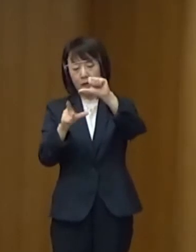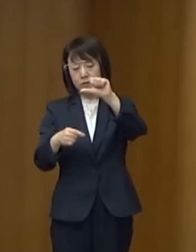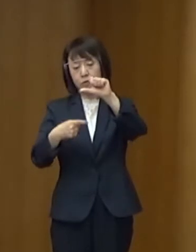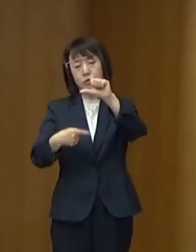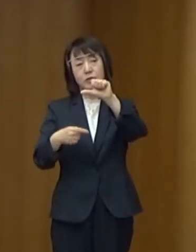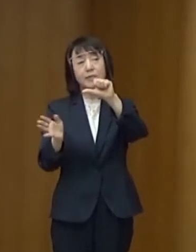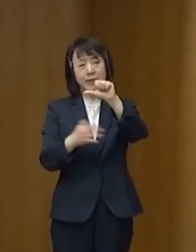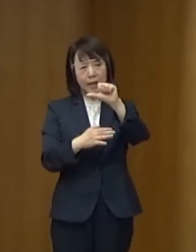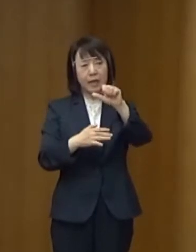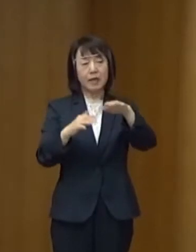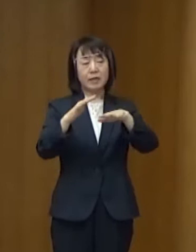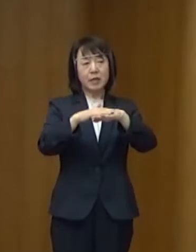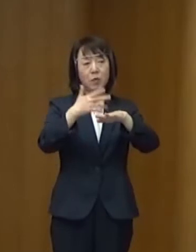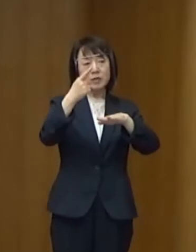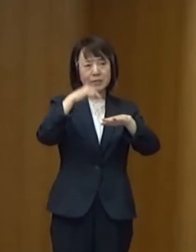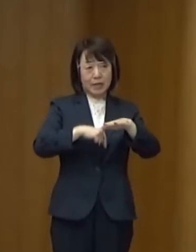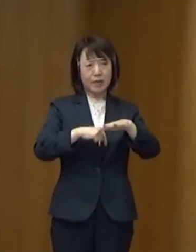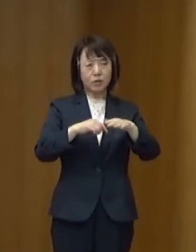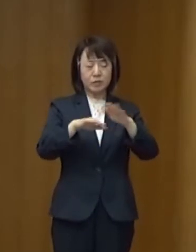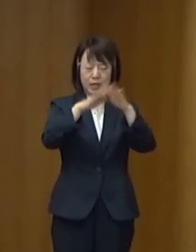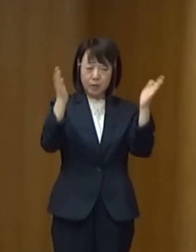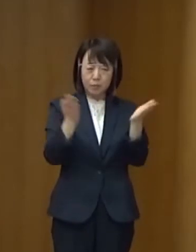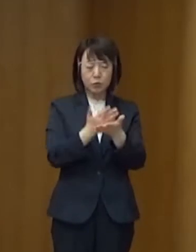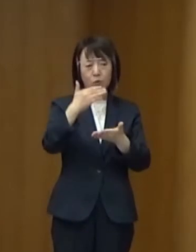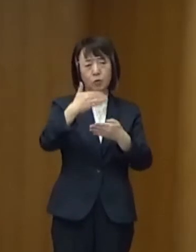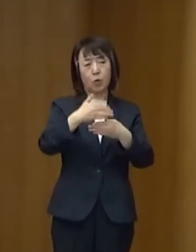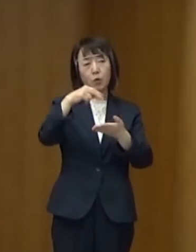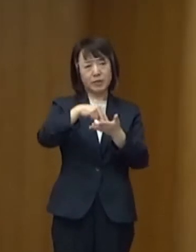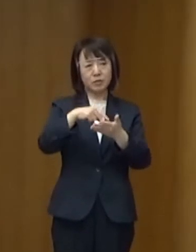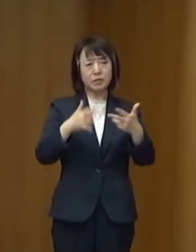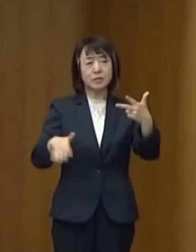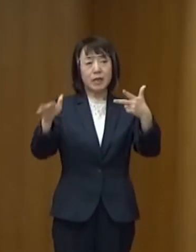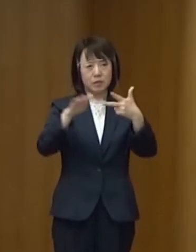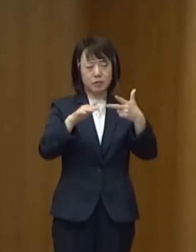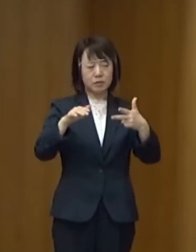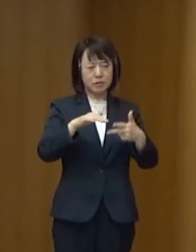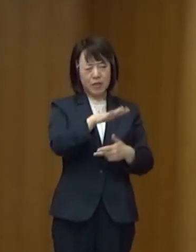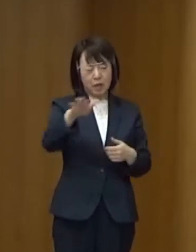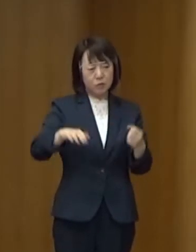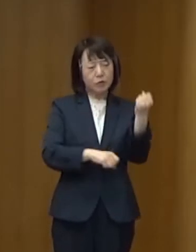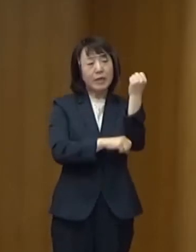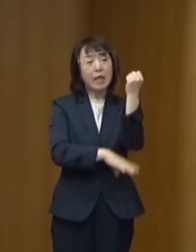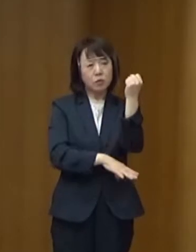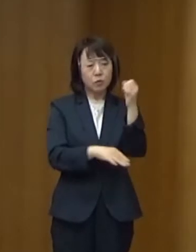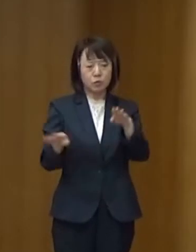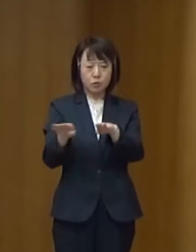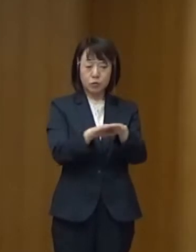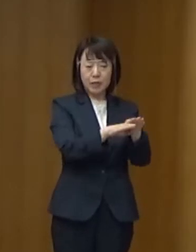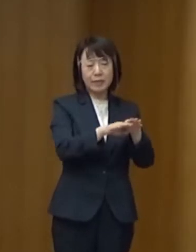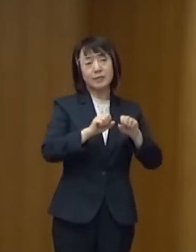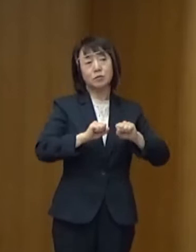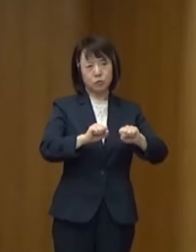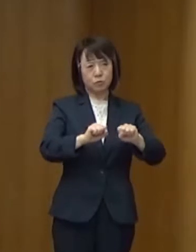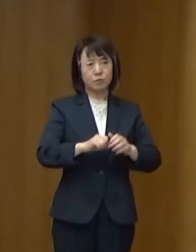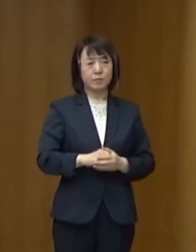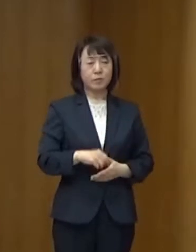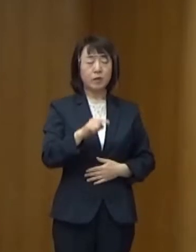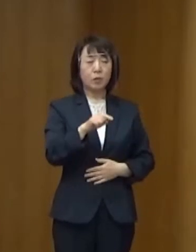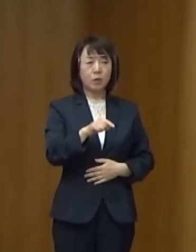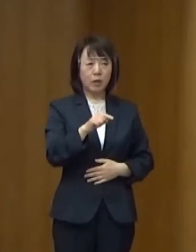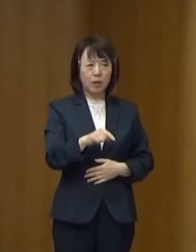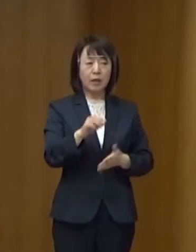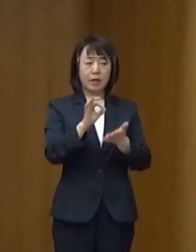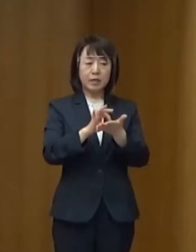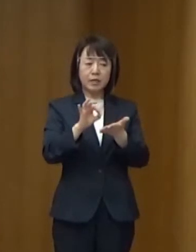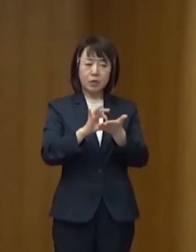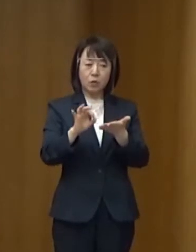のすべての同立施設を原則休館とさせていただきたいというふうに考えています。この点につきましてはご利